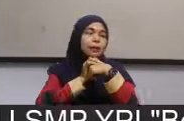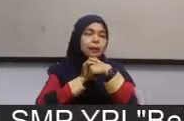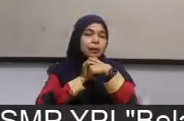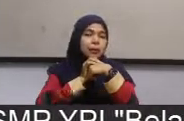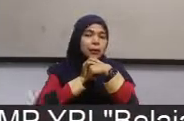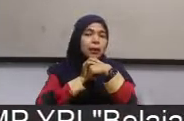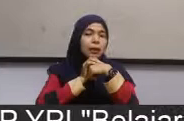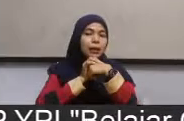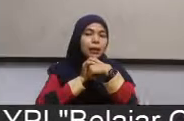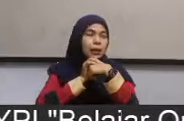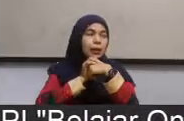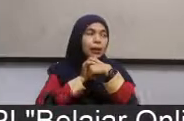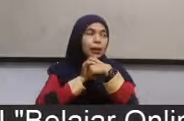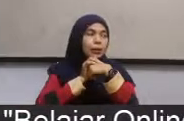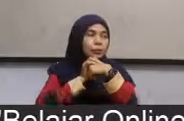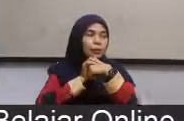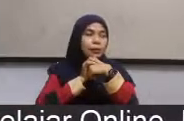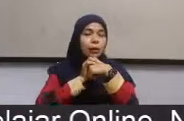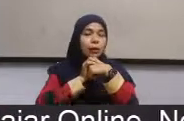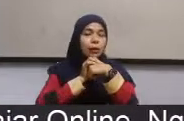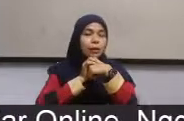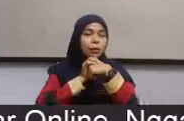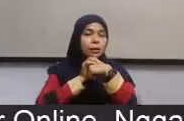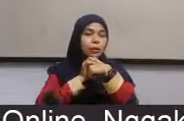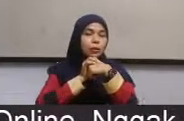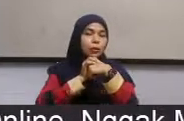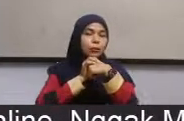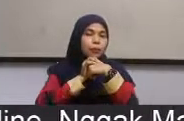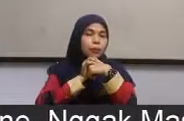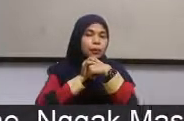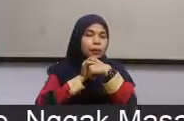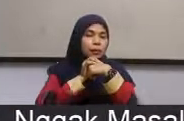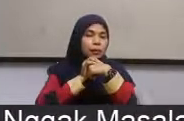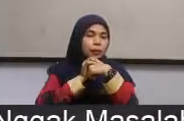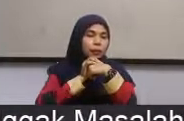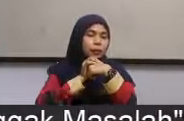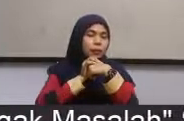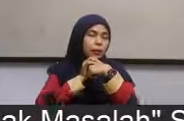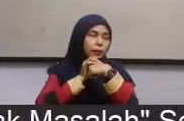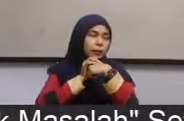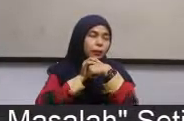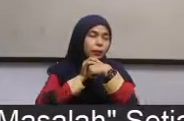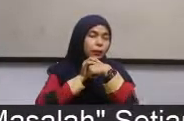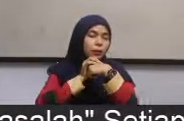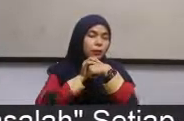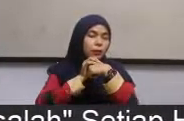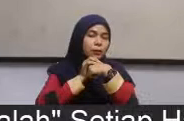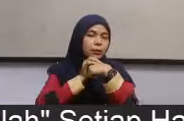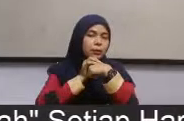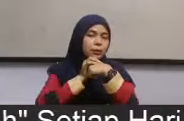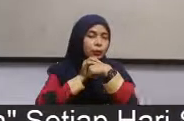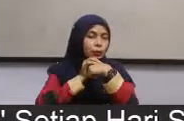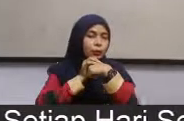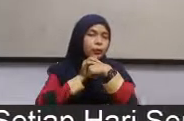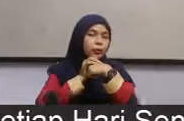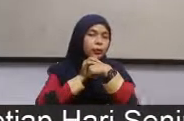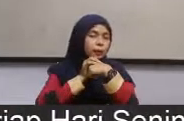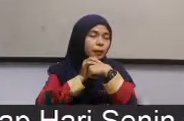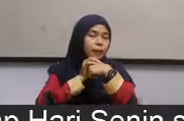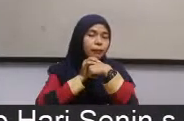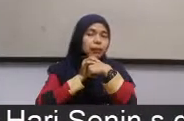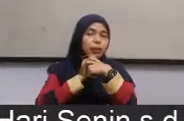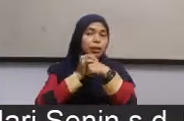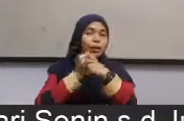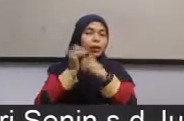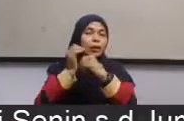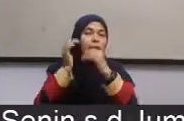Jadi kalian harus tahu misalnya globalisasi itu dibidang pengetahuan dan teknologi itu